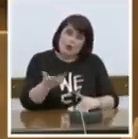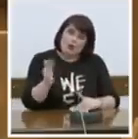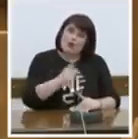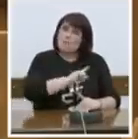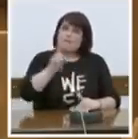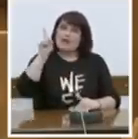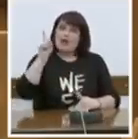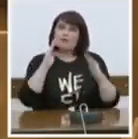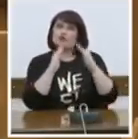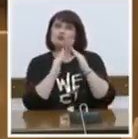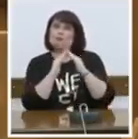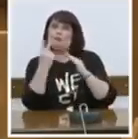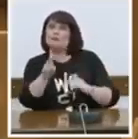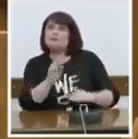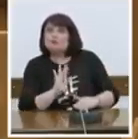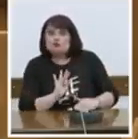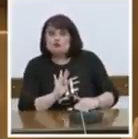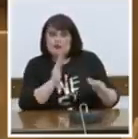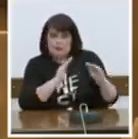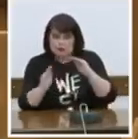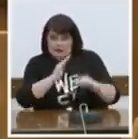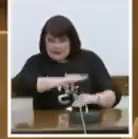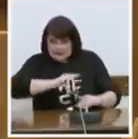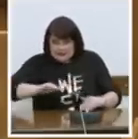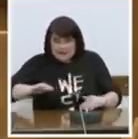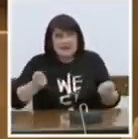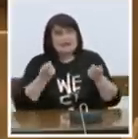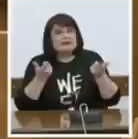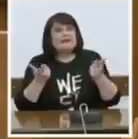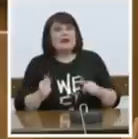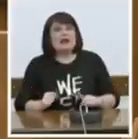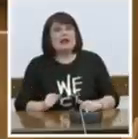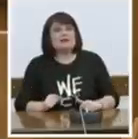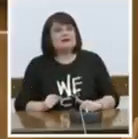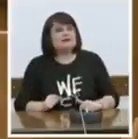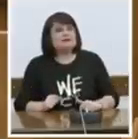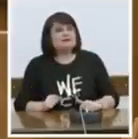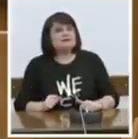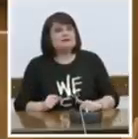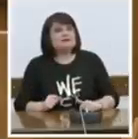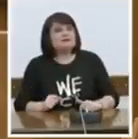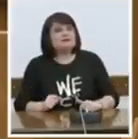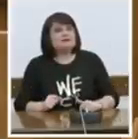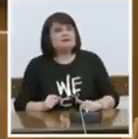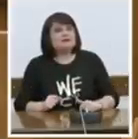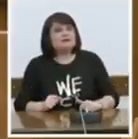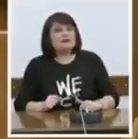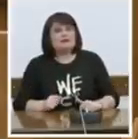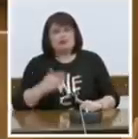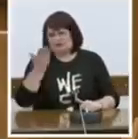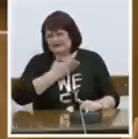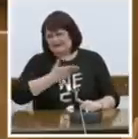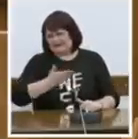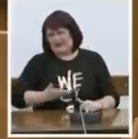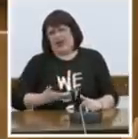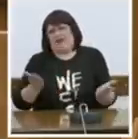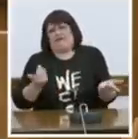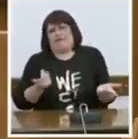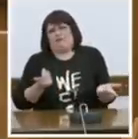Θα προστατεύσετε τα παιδιά από αυτές τις τραυματικές εμπειρίες?